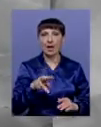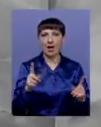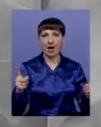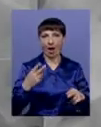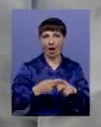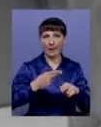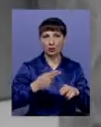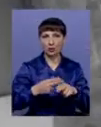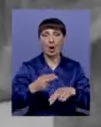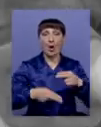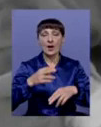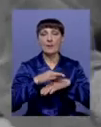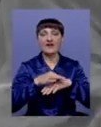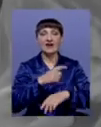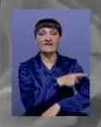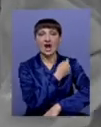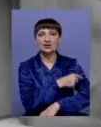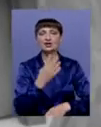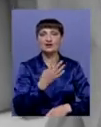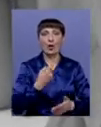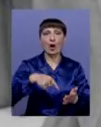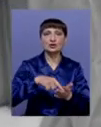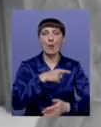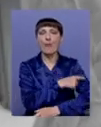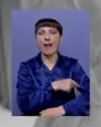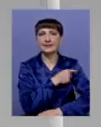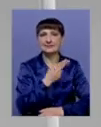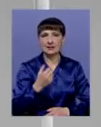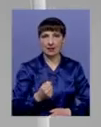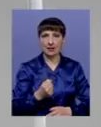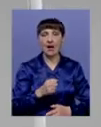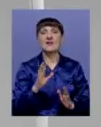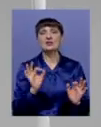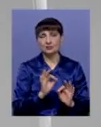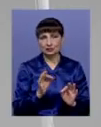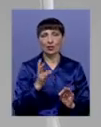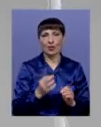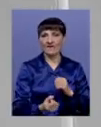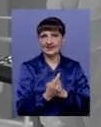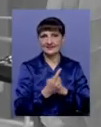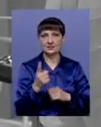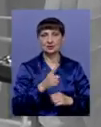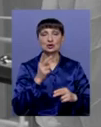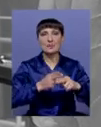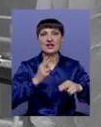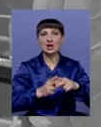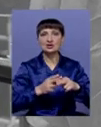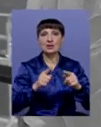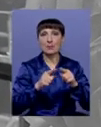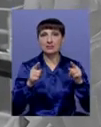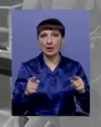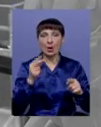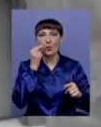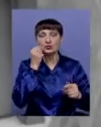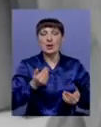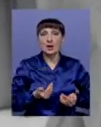арматуру. Операцию провели врачи 4-й городской клинической больницы. Все бы ничего, но выяснилось, что с металлическим предметом